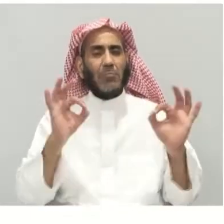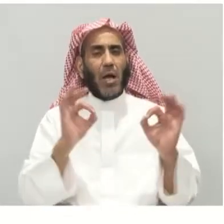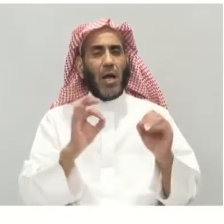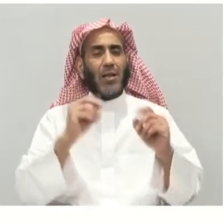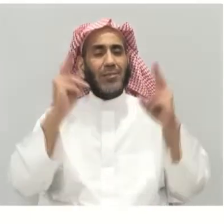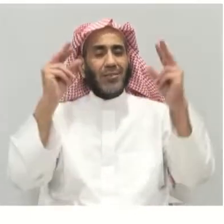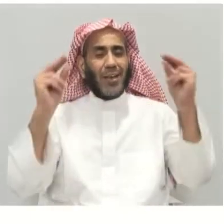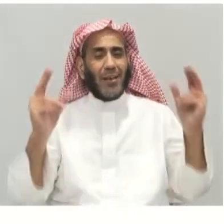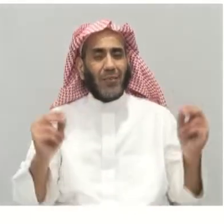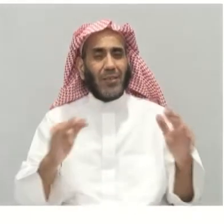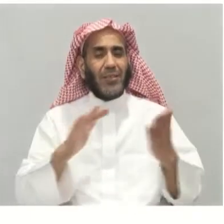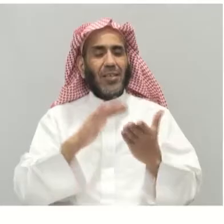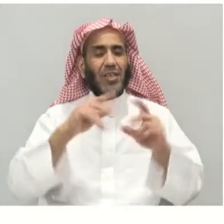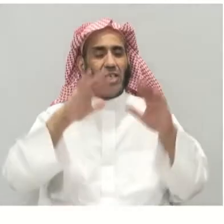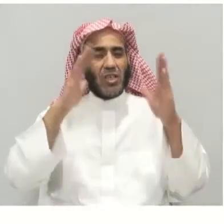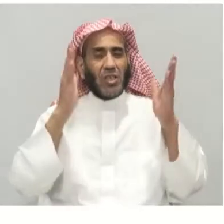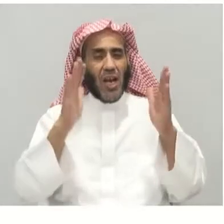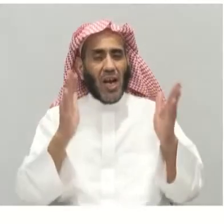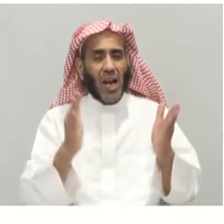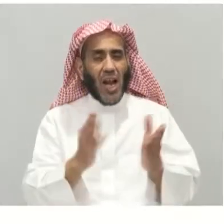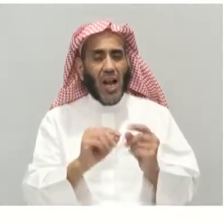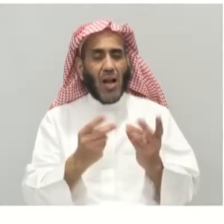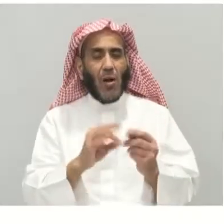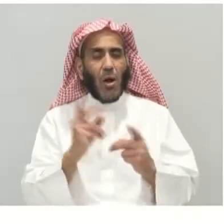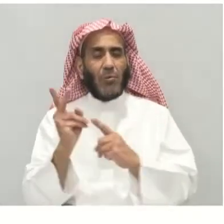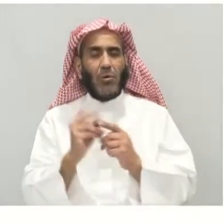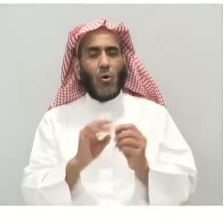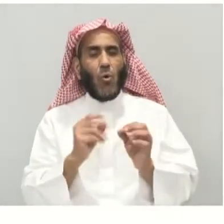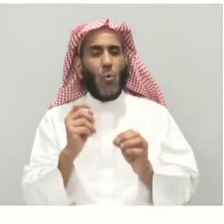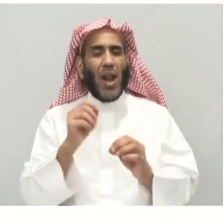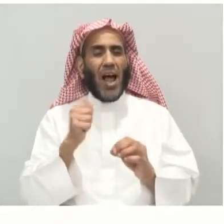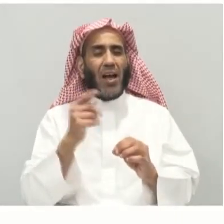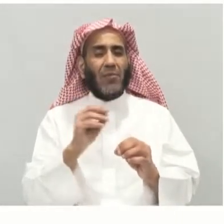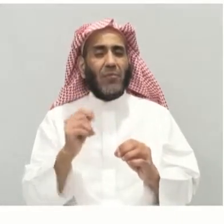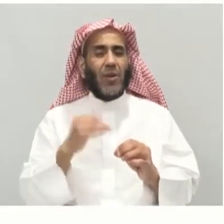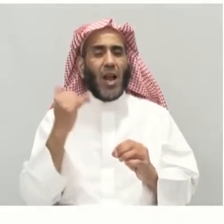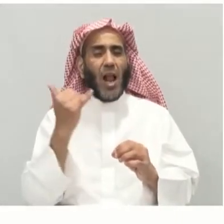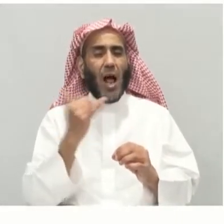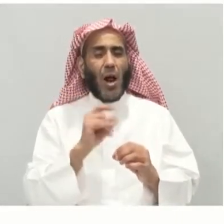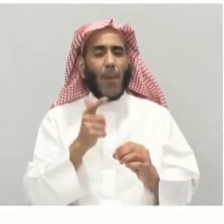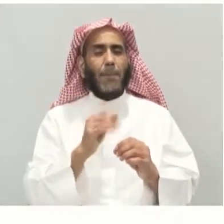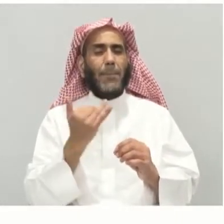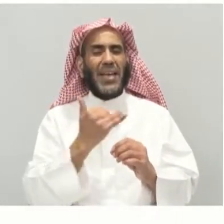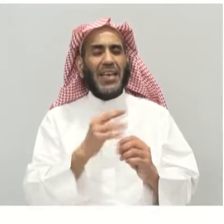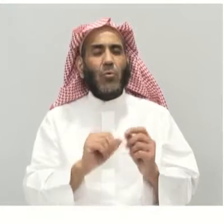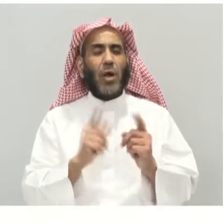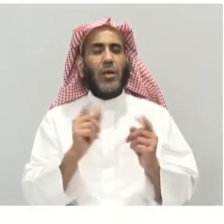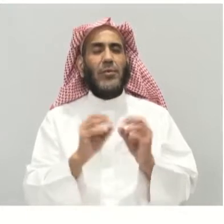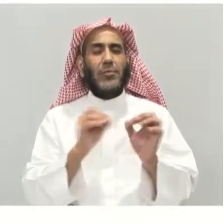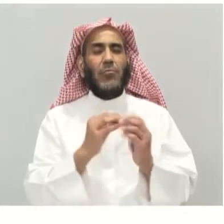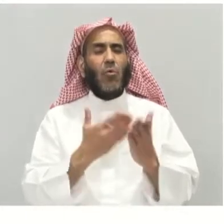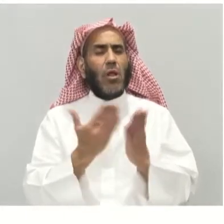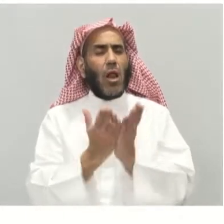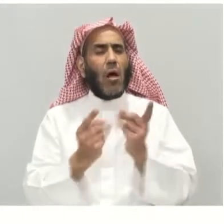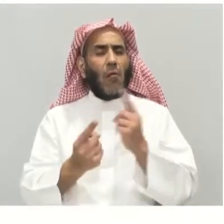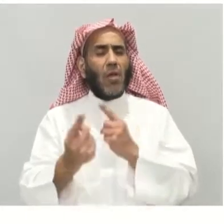سطح الشكل الخزفيته وطابعه والحرف العربي والعناصر هذه بعض الامور تعلمناها في الحصص